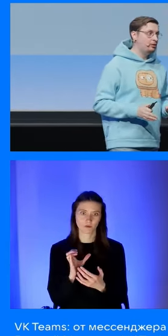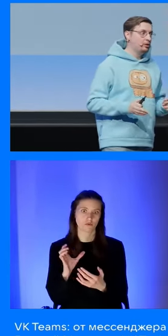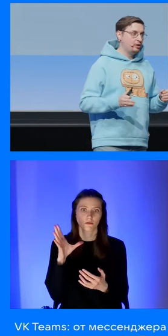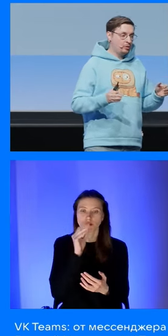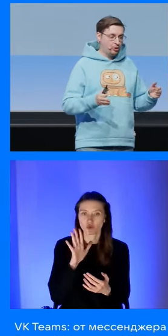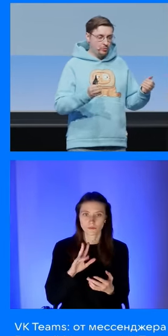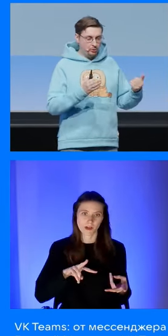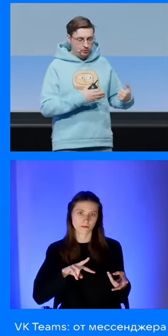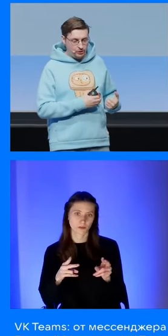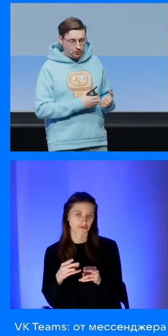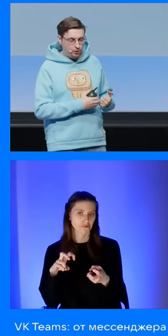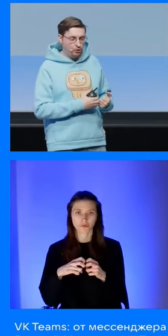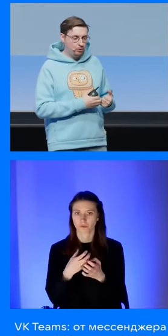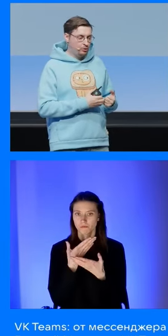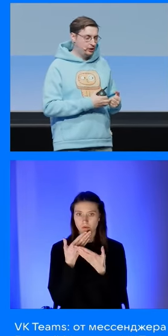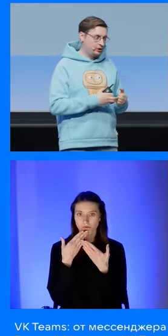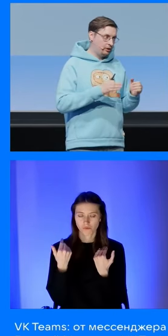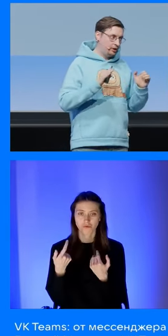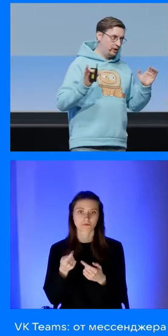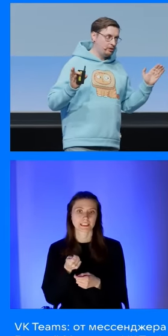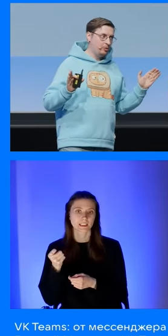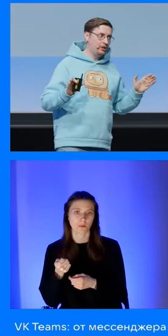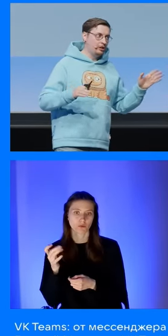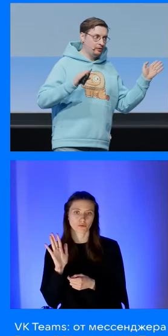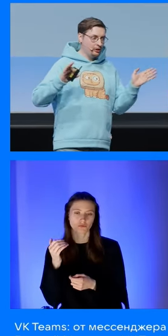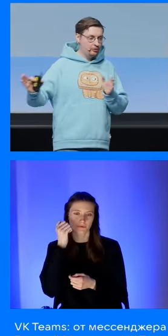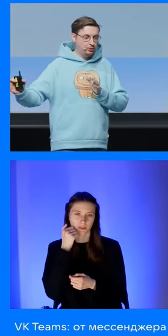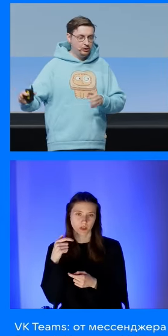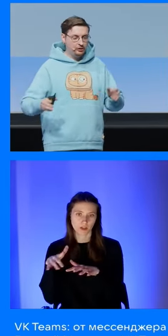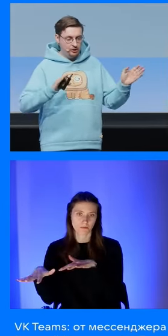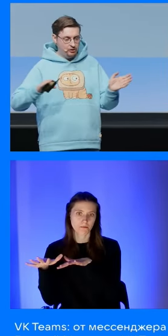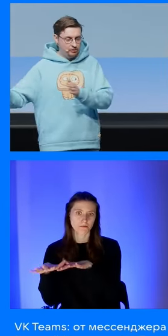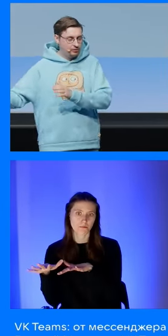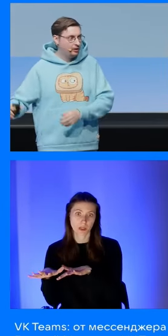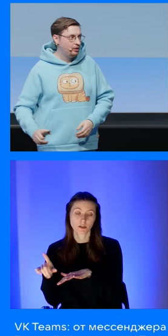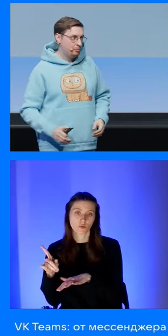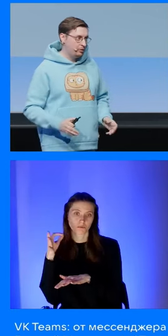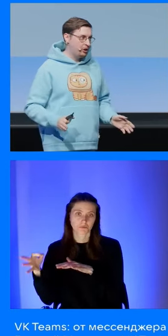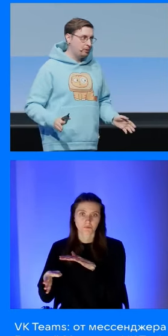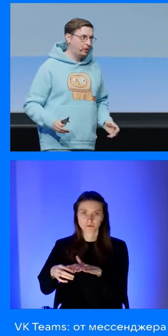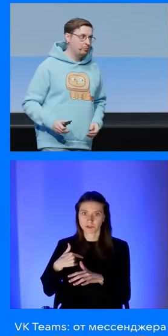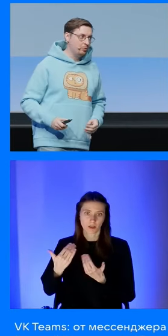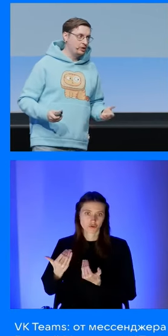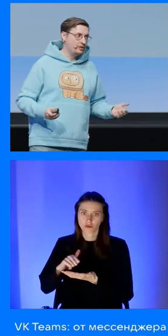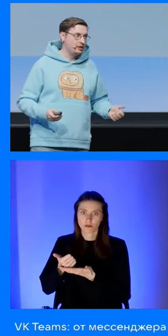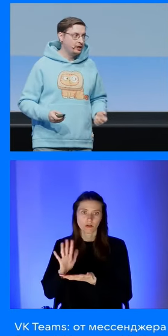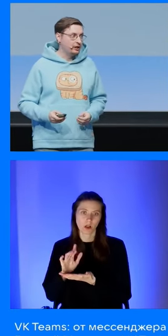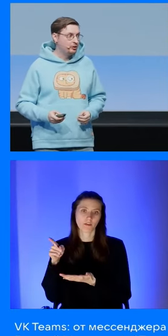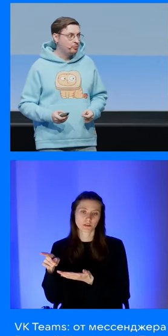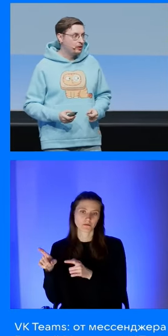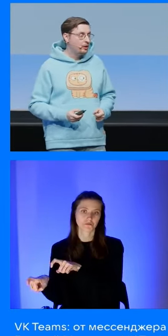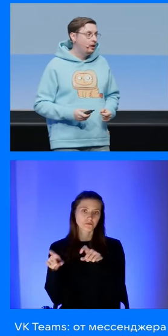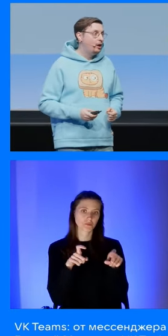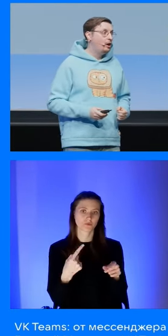проблема, запросы придут в старую ячейку, он скажет, я теперь не главный, главный туда иди, перенаправит, у нас называется это